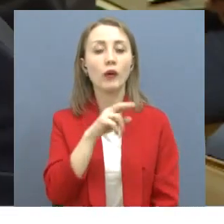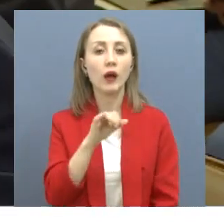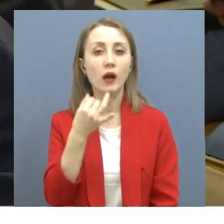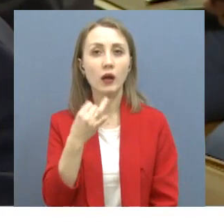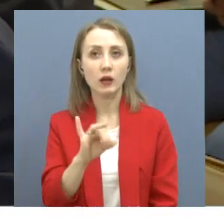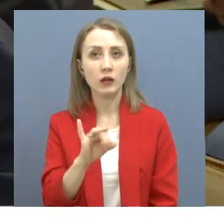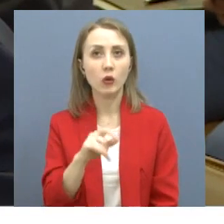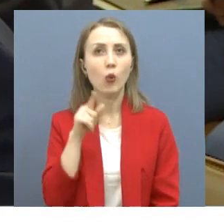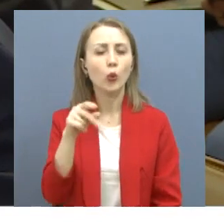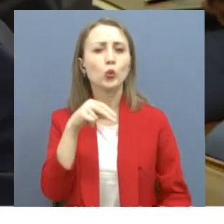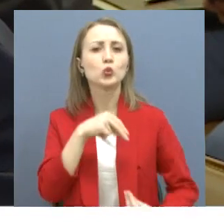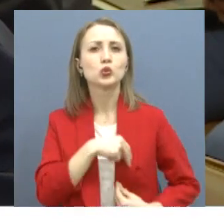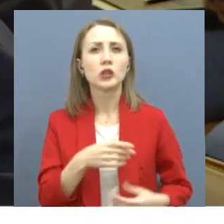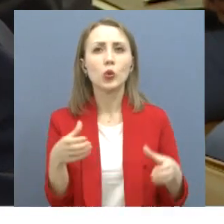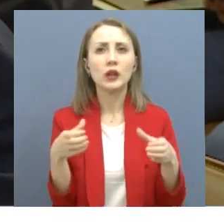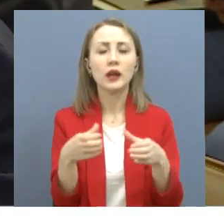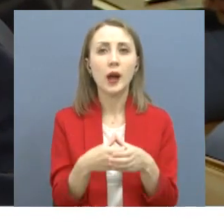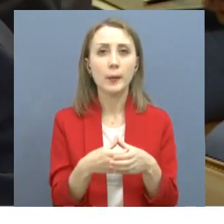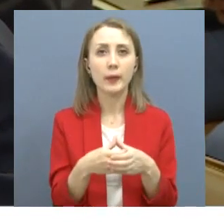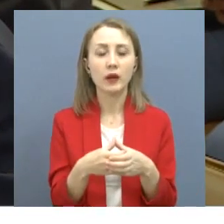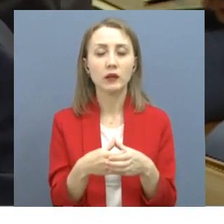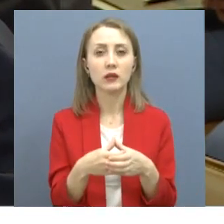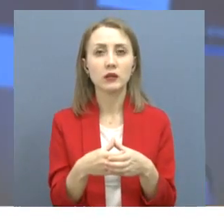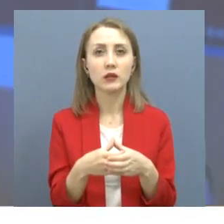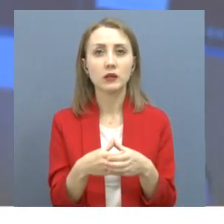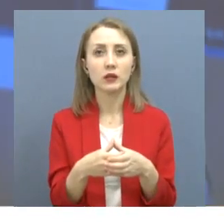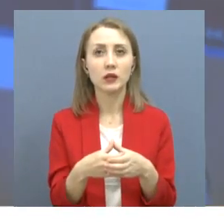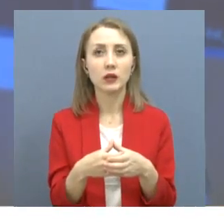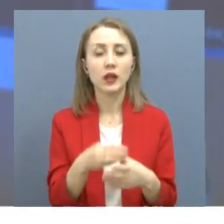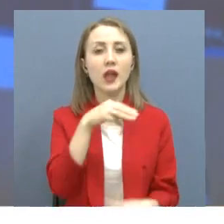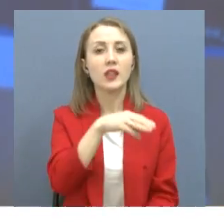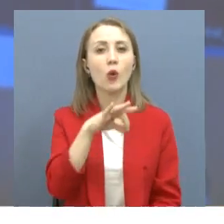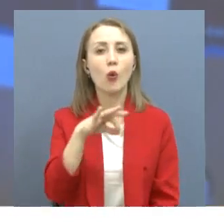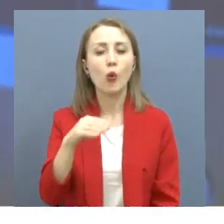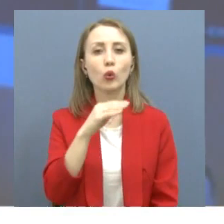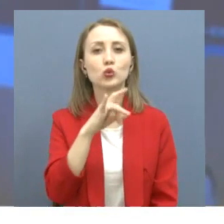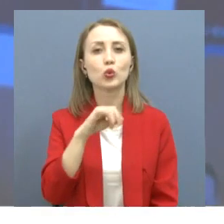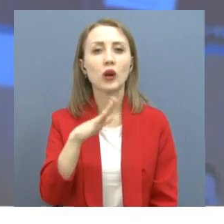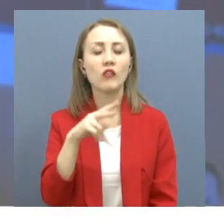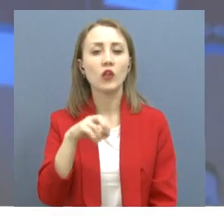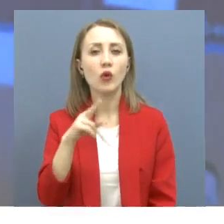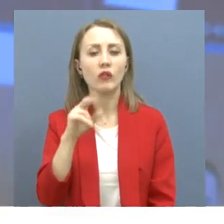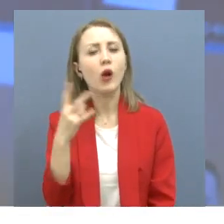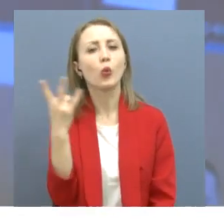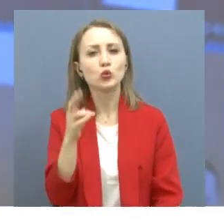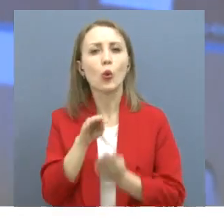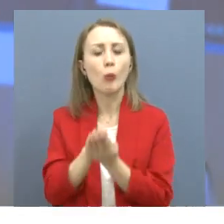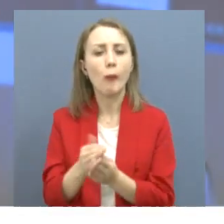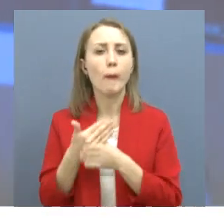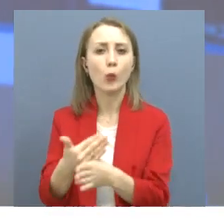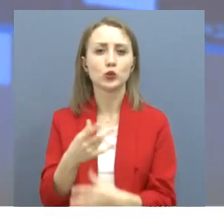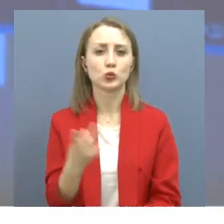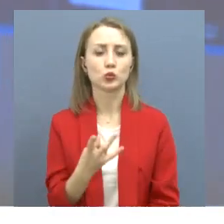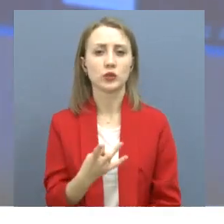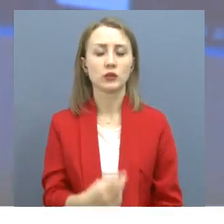Он сотрудник какой компании? Журавлевка, да? ТРО Журавлевка. Надо спохватить его там со всеми делами, чтобы оказались содействие.